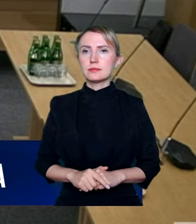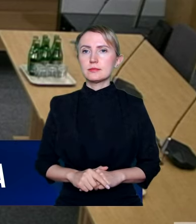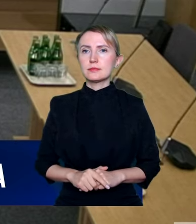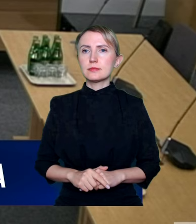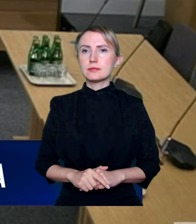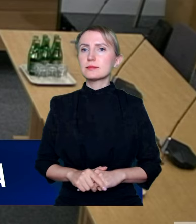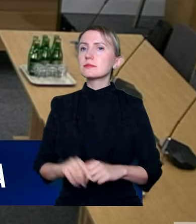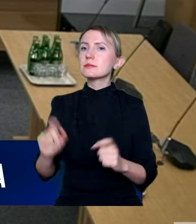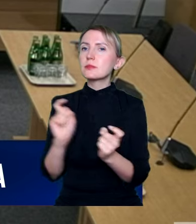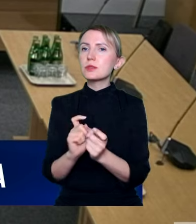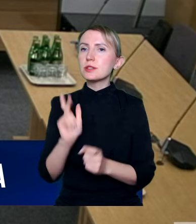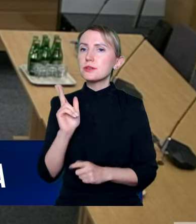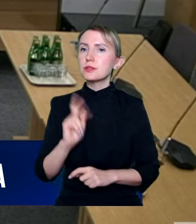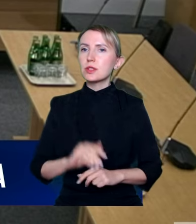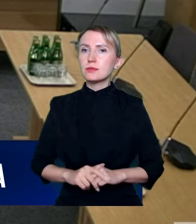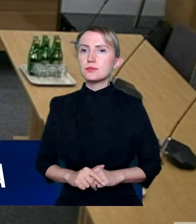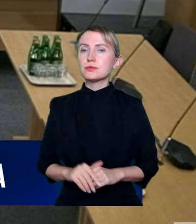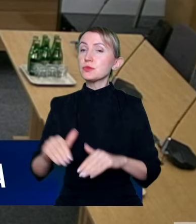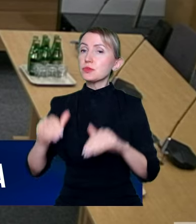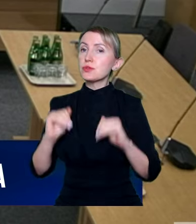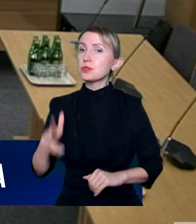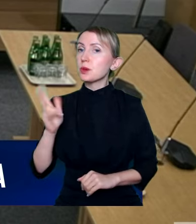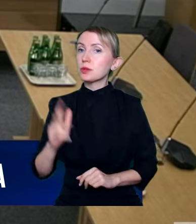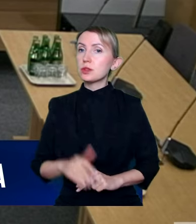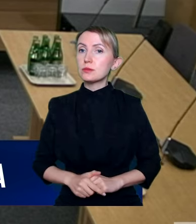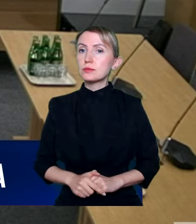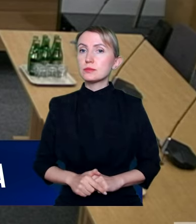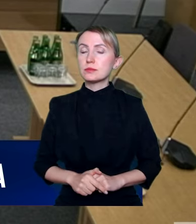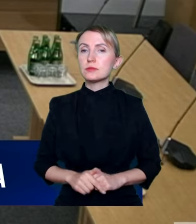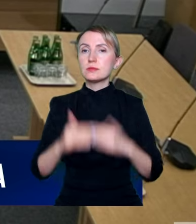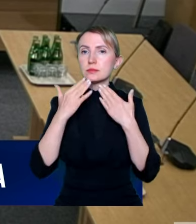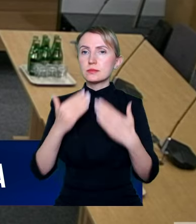Kto jest przeciw? Kto się wstrzymał? Dziękuję.